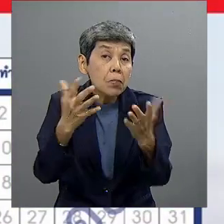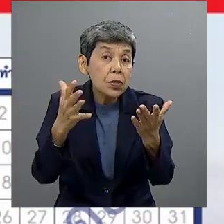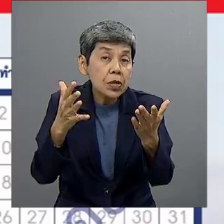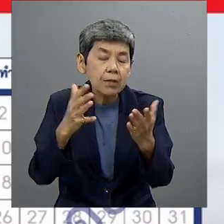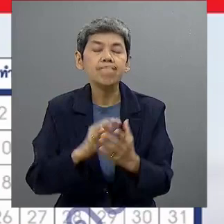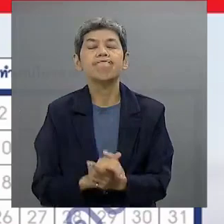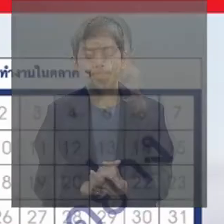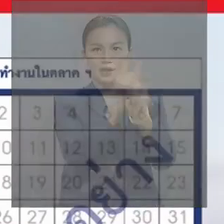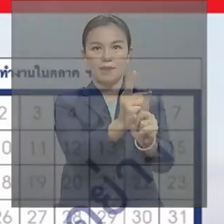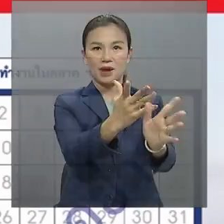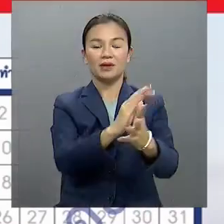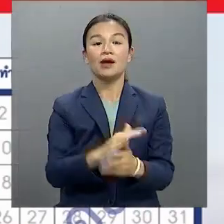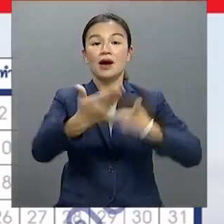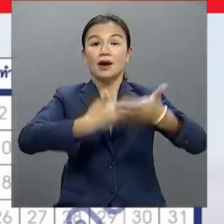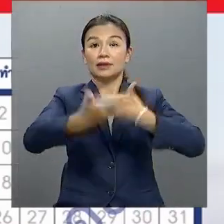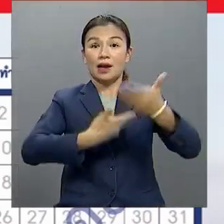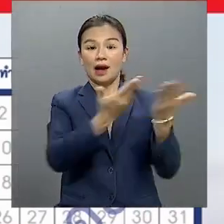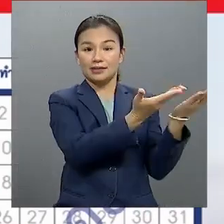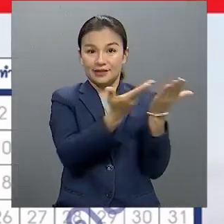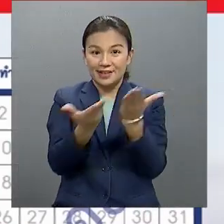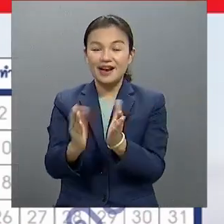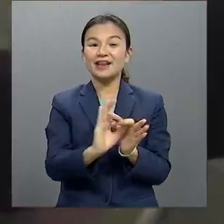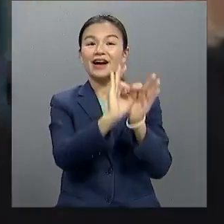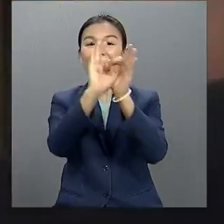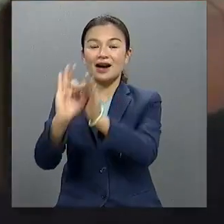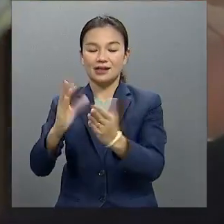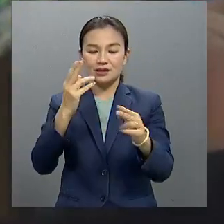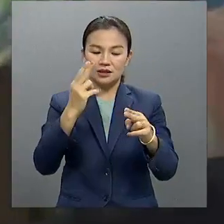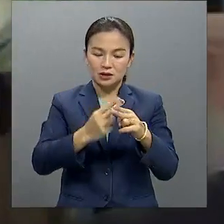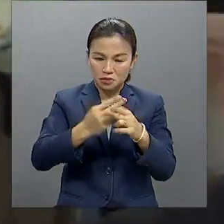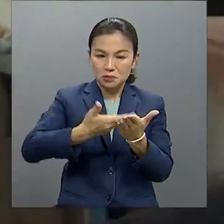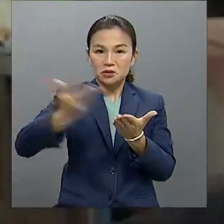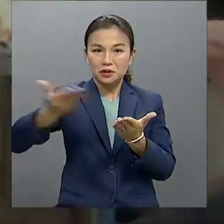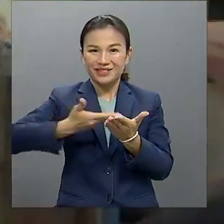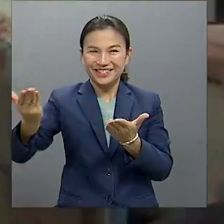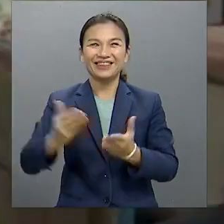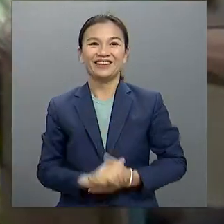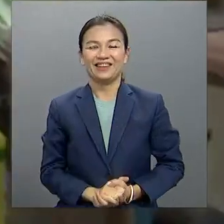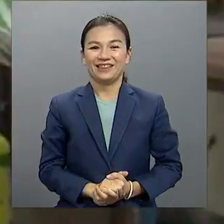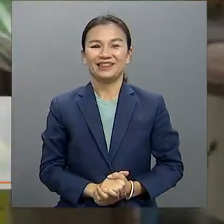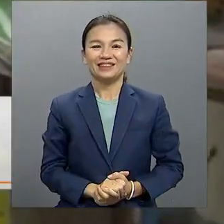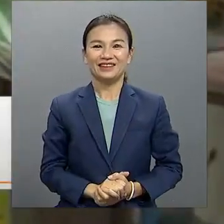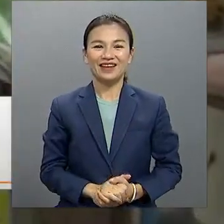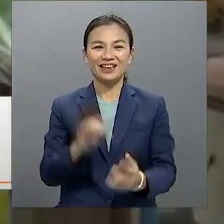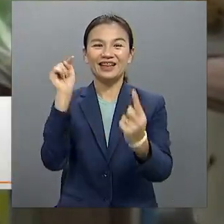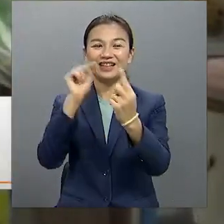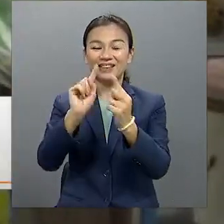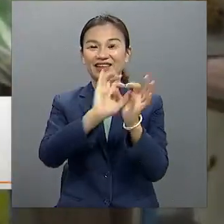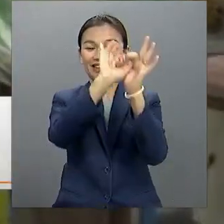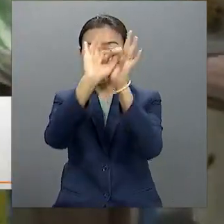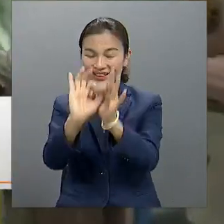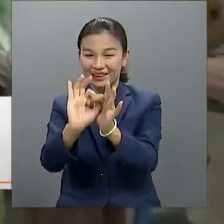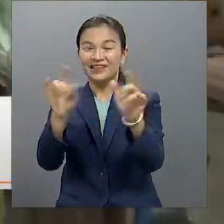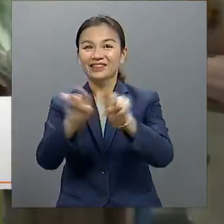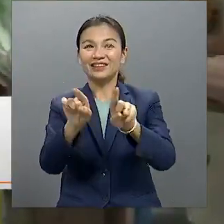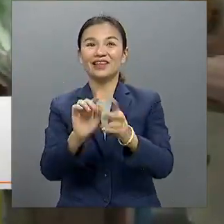ตลาดเชิญผู้ค้าออกจากรายชื่อผู้เช่าทันที ถามว่ากลัวไหมก็กลัวค่ะแต่ว่าเราก็ป้องกันแบบเต็ม